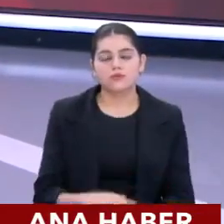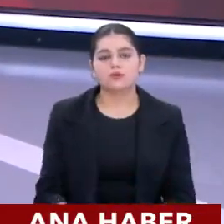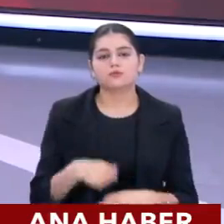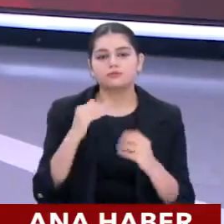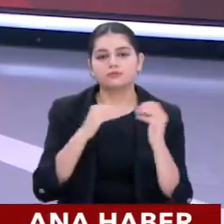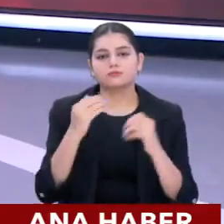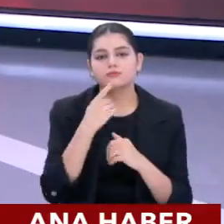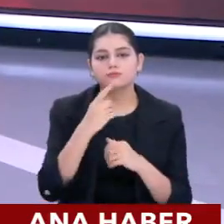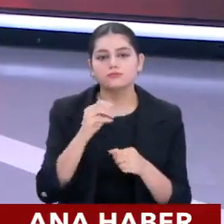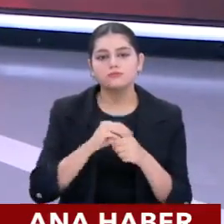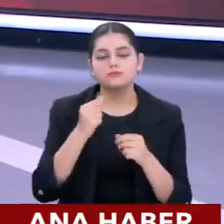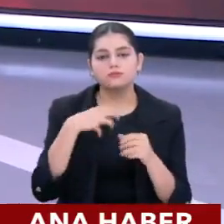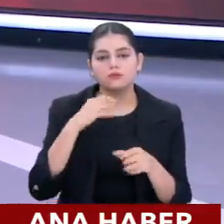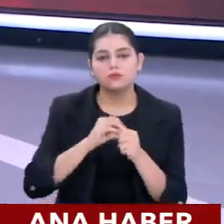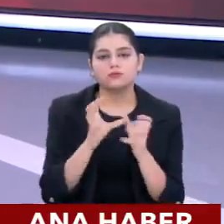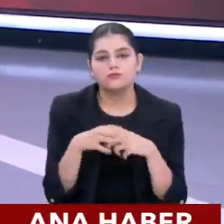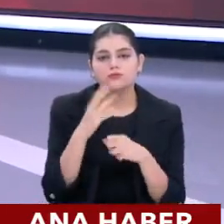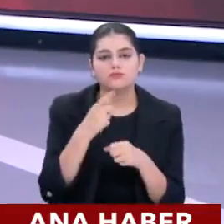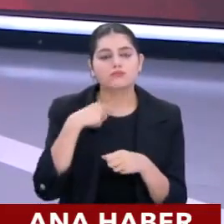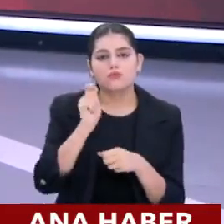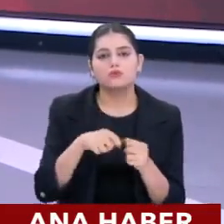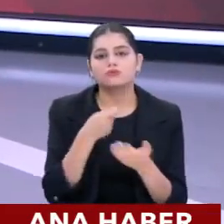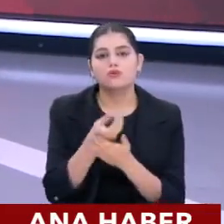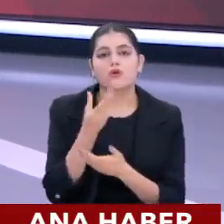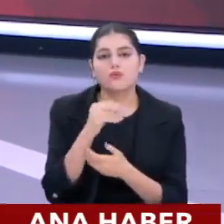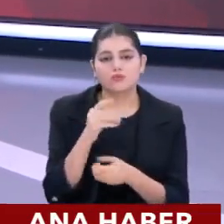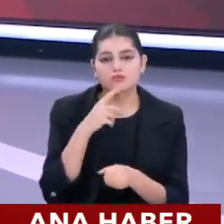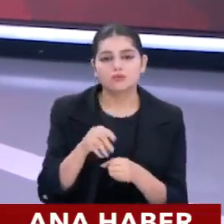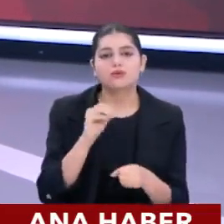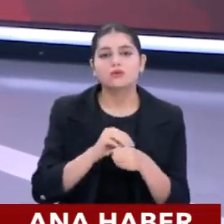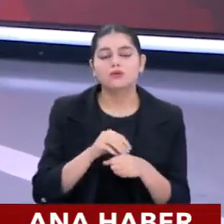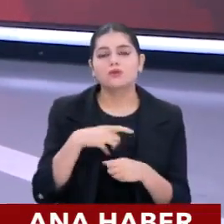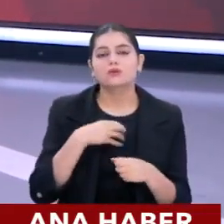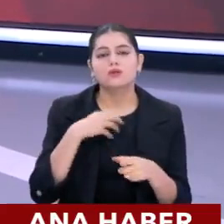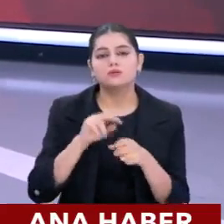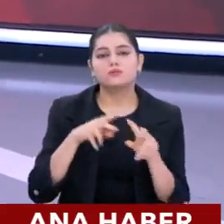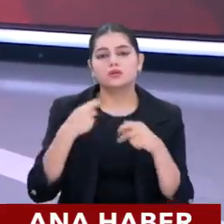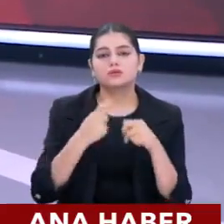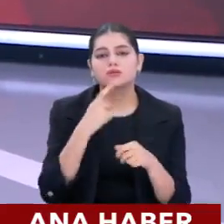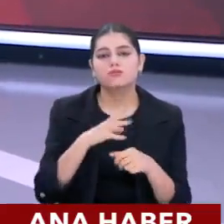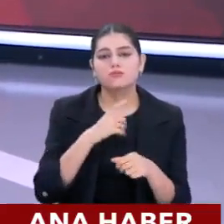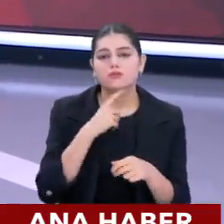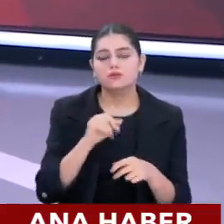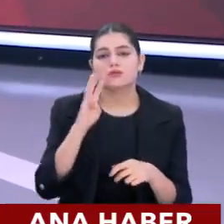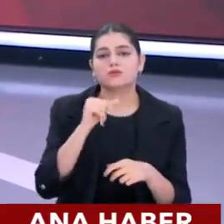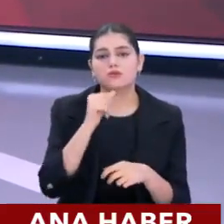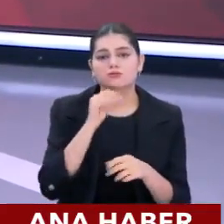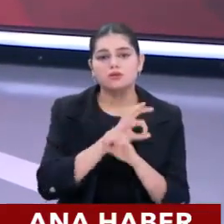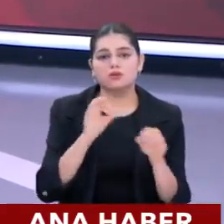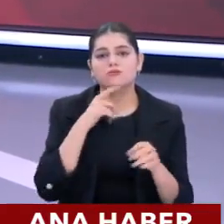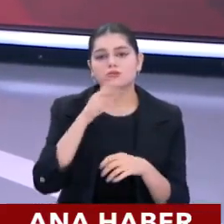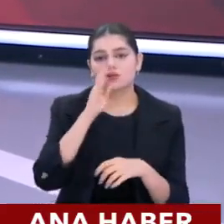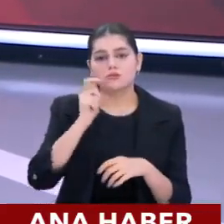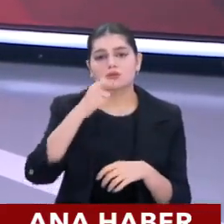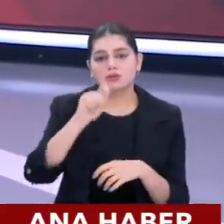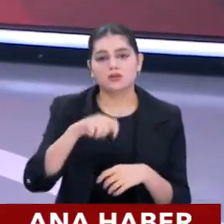arttığı zamanda kendi bütçesiyle bu borcu karşılayamıyor karşılayamayınca da Merkez Bankası Diyor ki 4 ağustos itibariyle ciddi bir